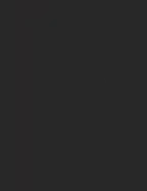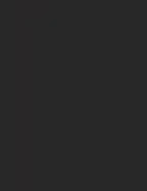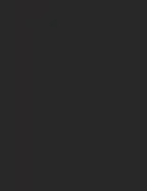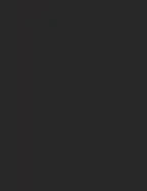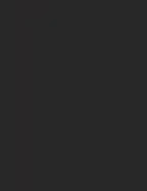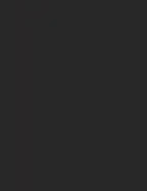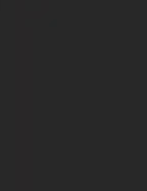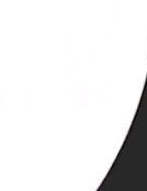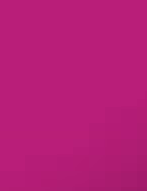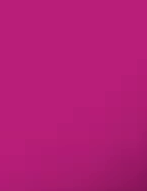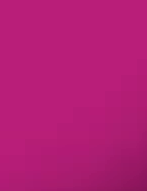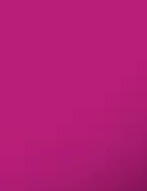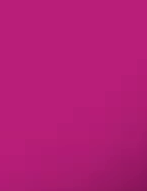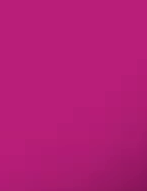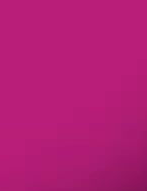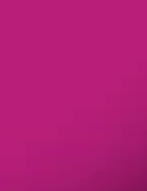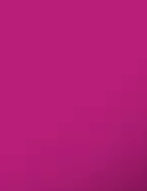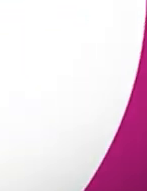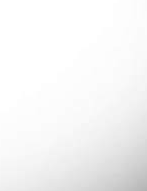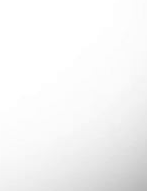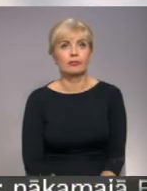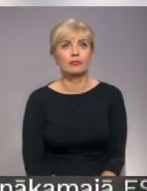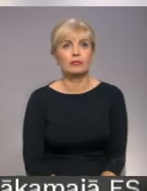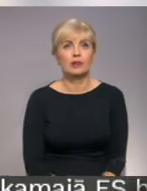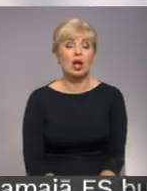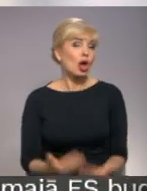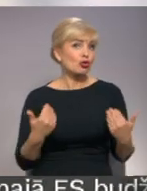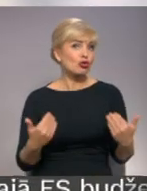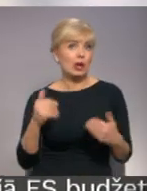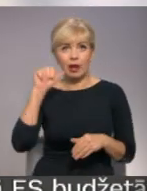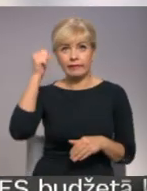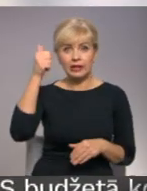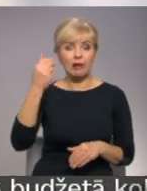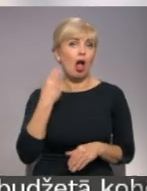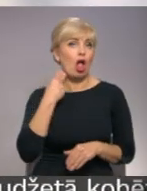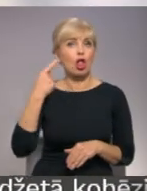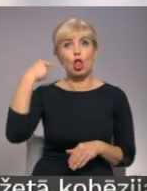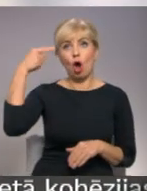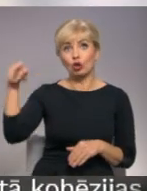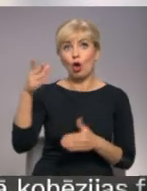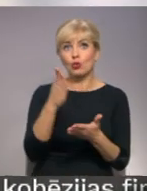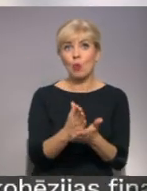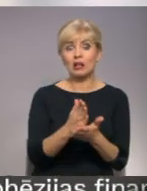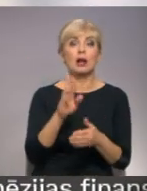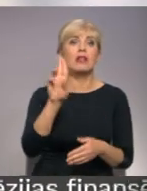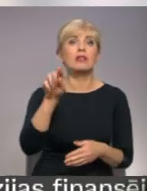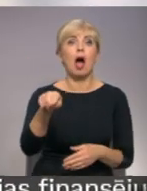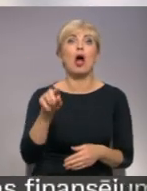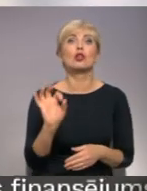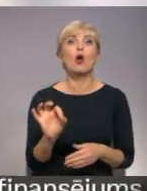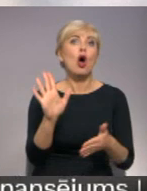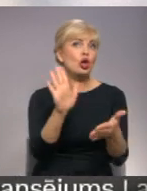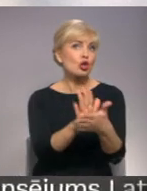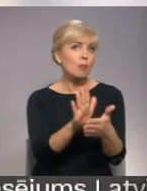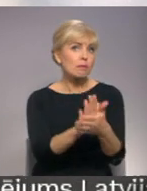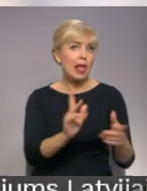Re, viss ēters ir te! Šodien un rīt Londonā notiek NATO jubilejas tikšanās,